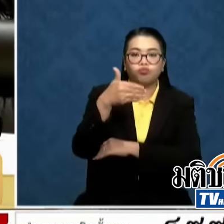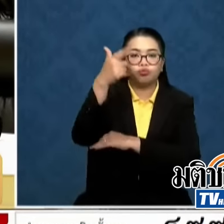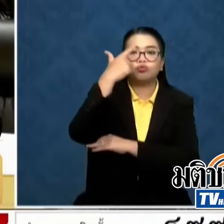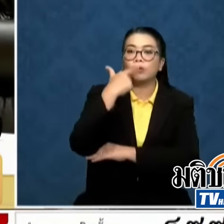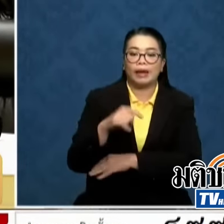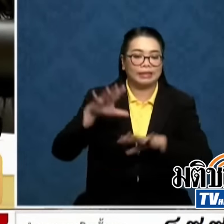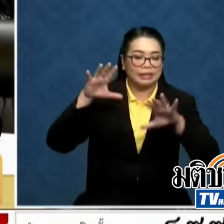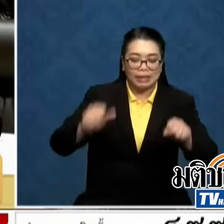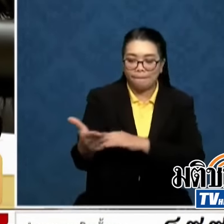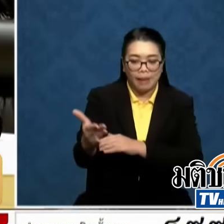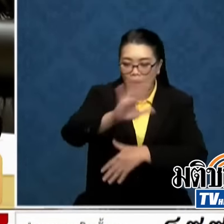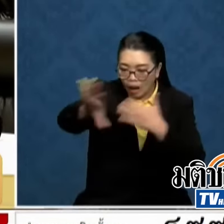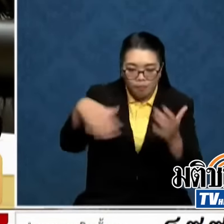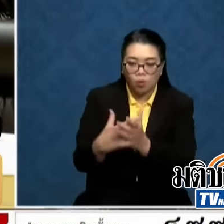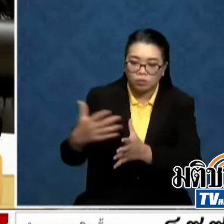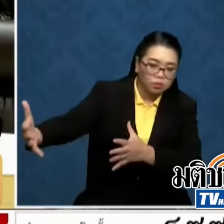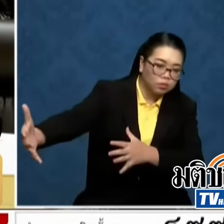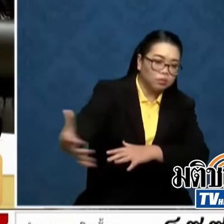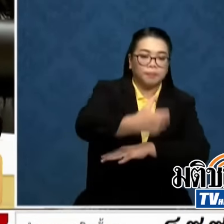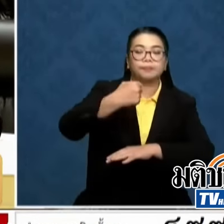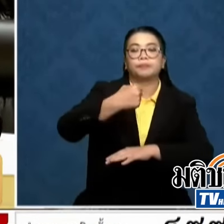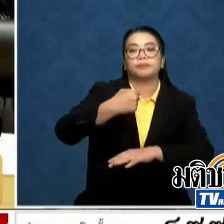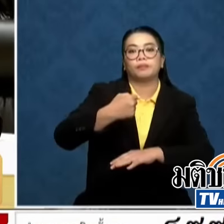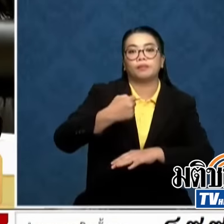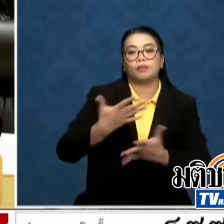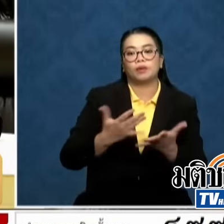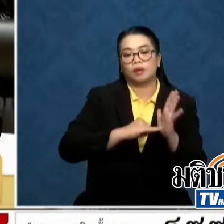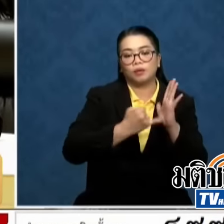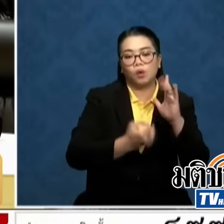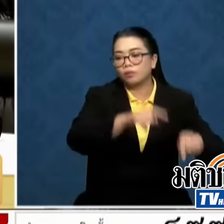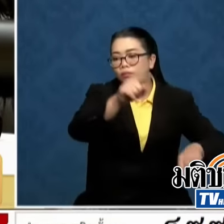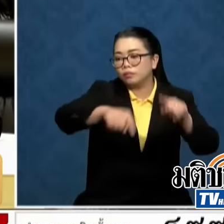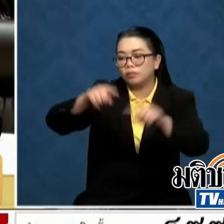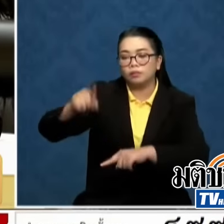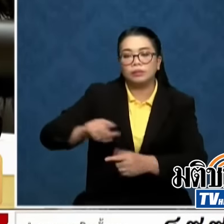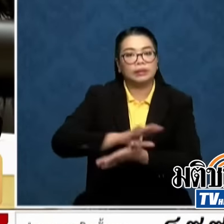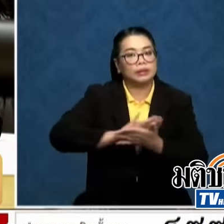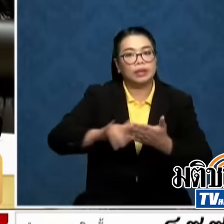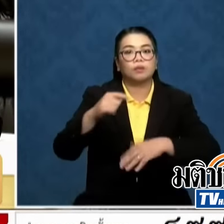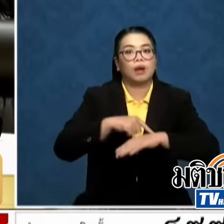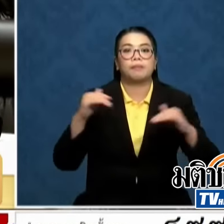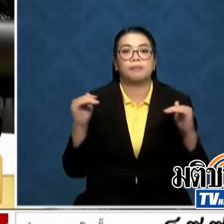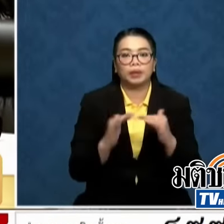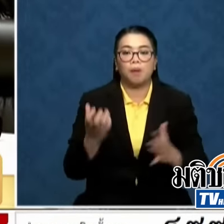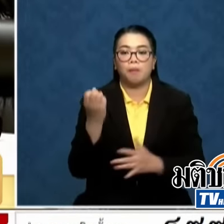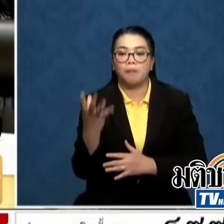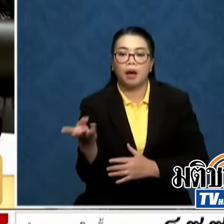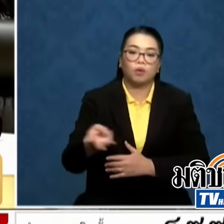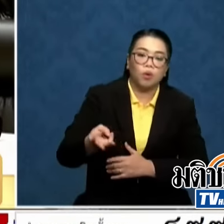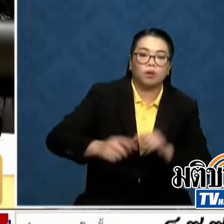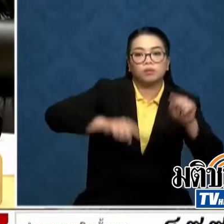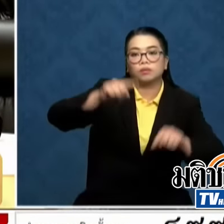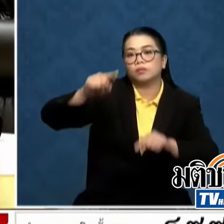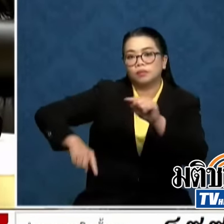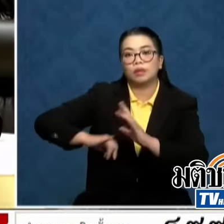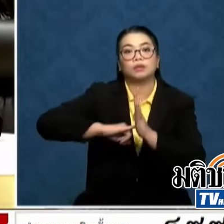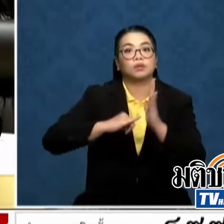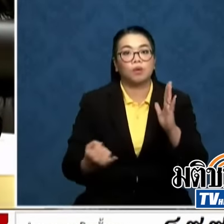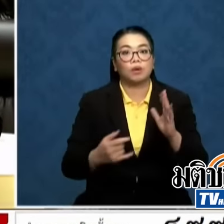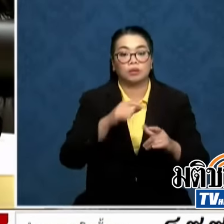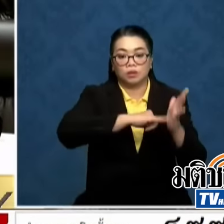ปลาขนาดใหญ่ให้หมดและแต่ละจังหวัดมันเสร็จไม่เท่ากันหรอกมันเสร็จไม่พร้อมกันหรอกความมากน้อยมันแตกต่างกันออกไ